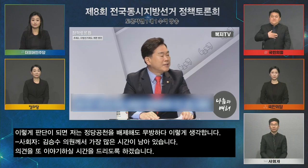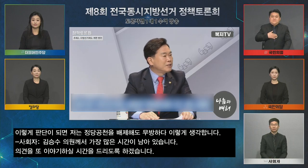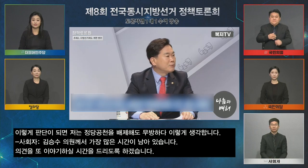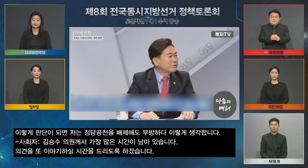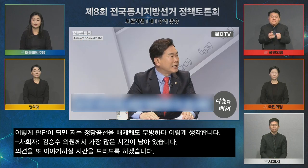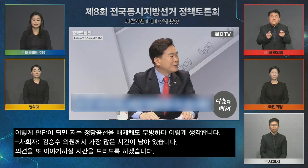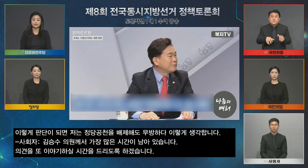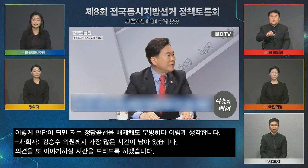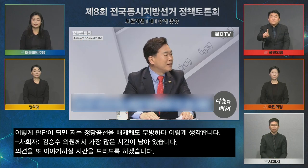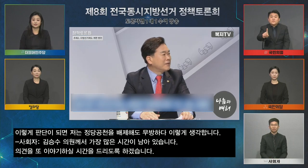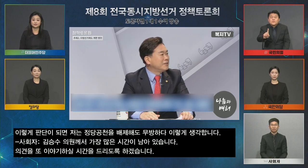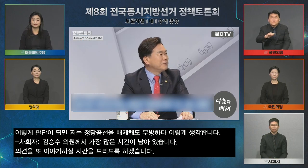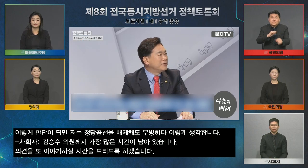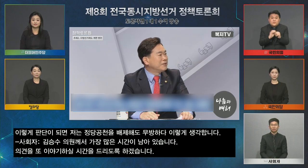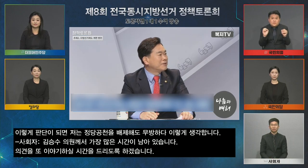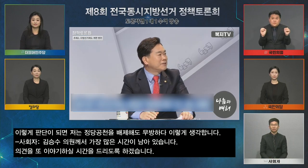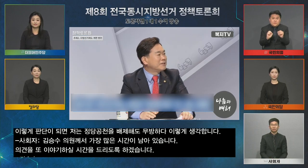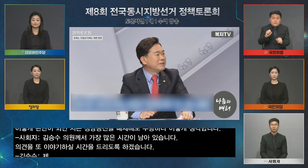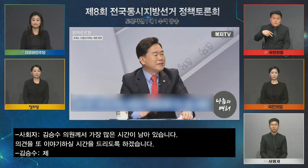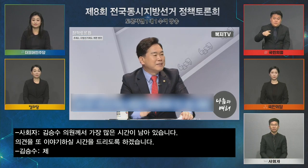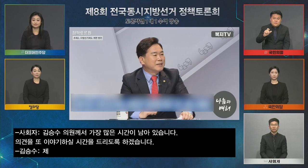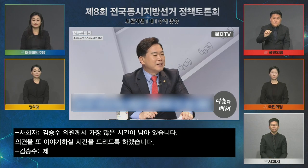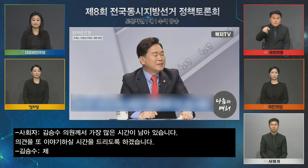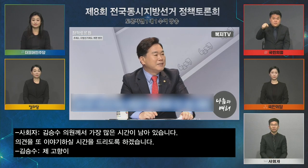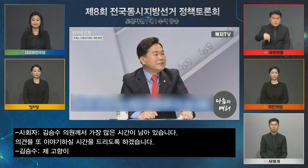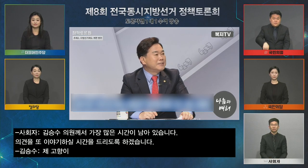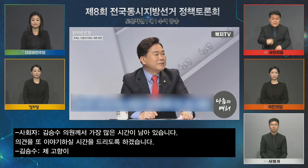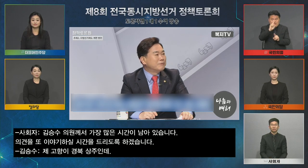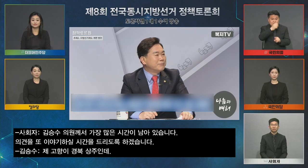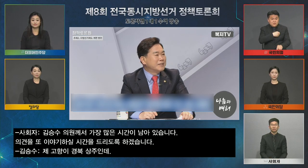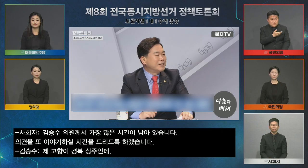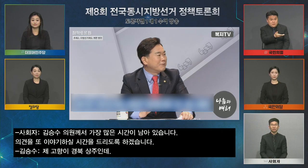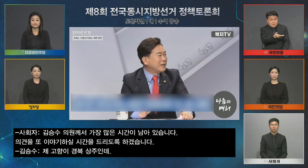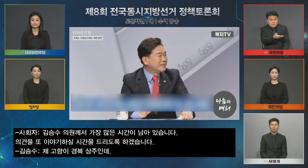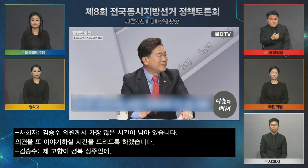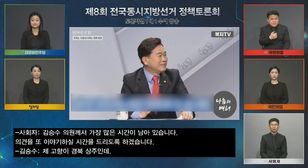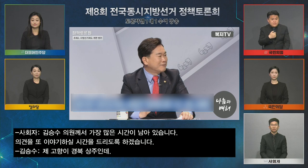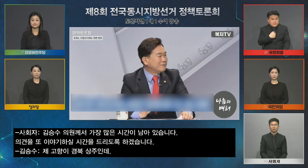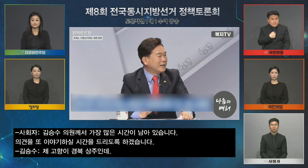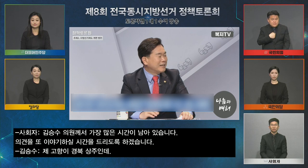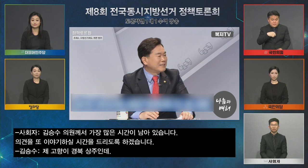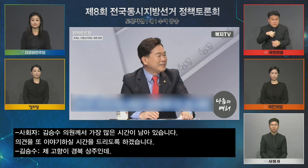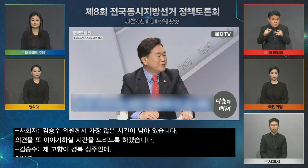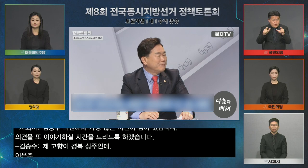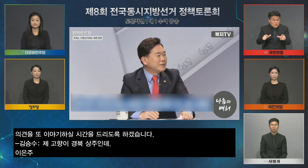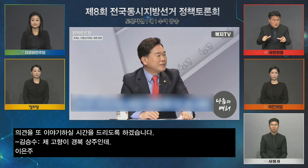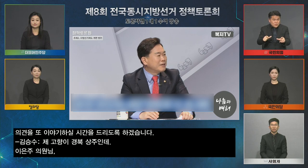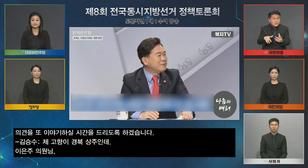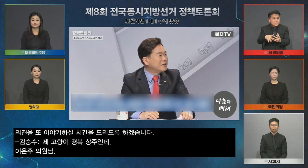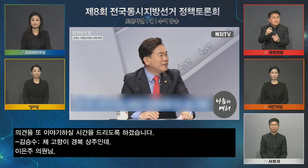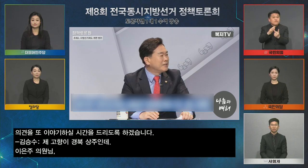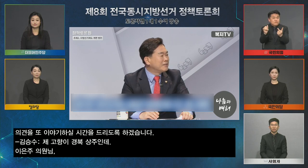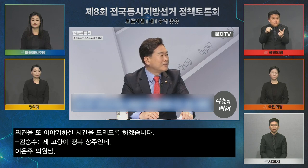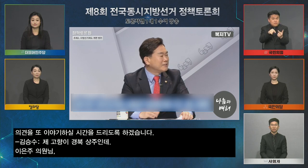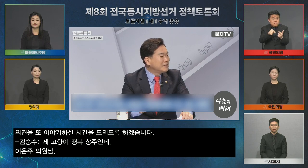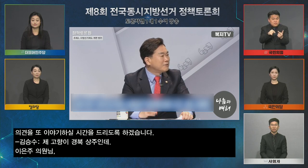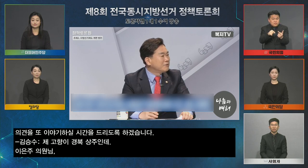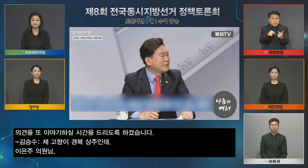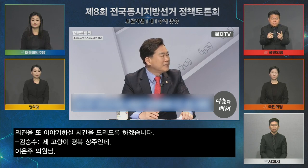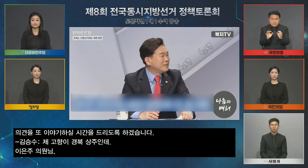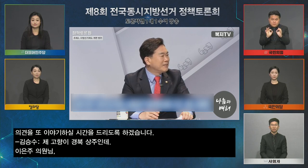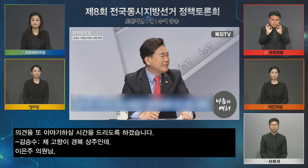고향이 경북 상주인데 이현주 의원님. 제가 2인 선거구입니다. 제 고향 선거구가. 몇 개 면이